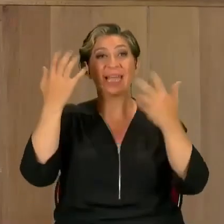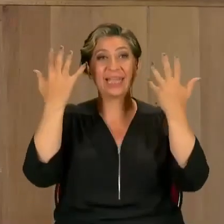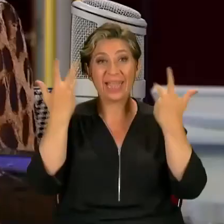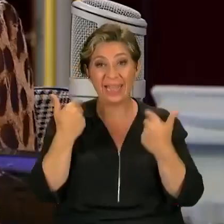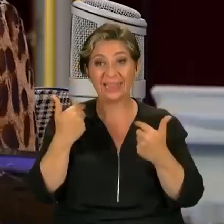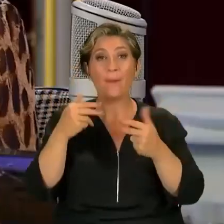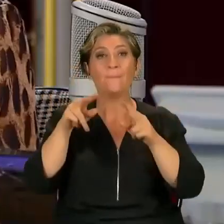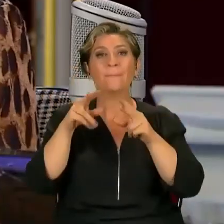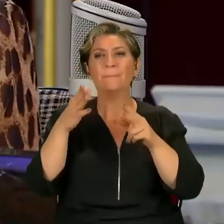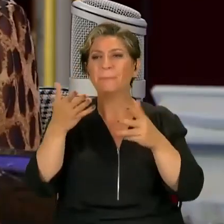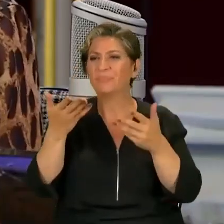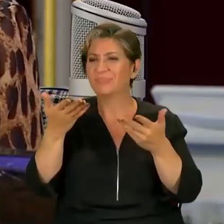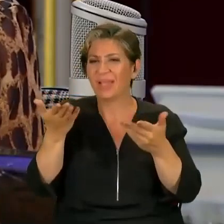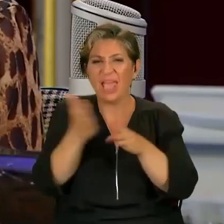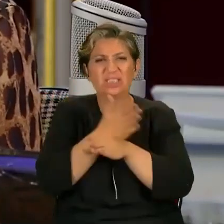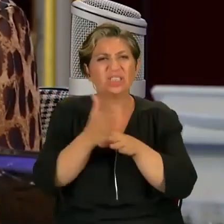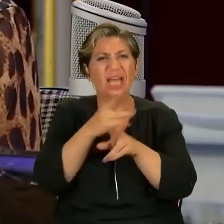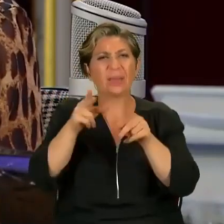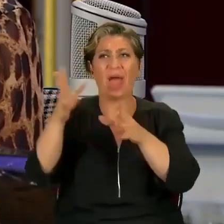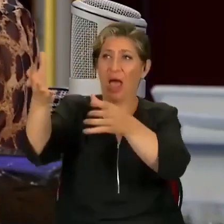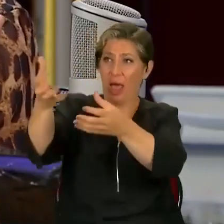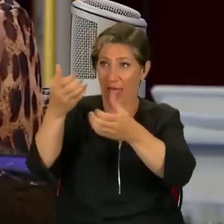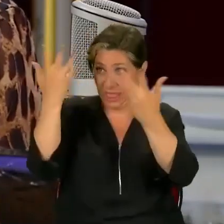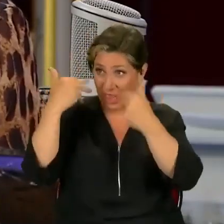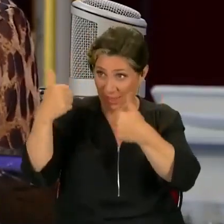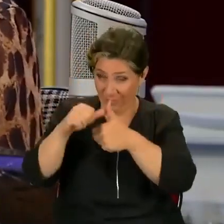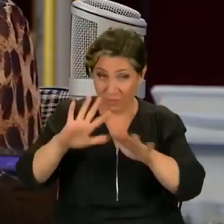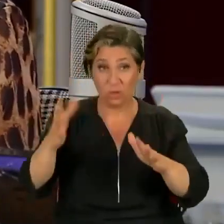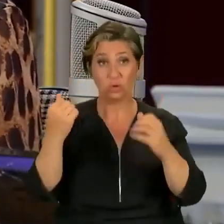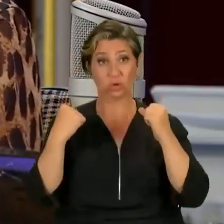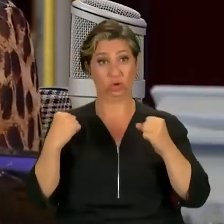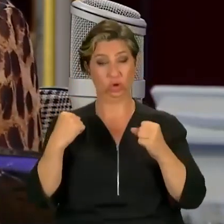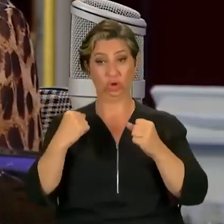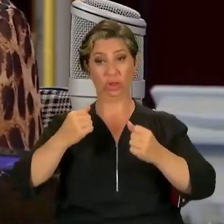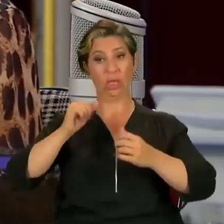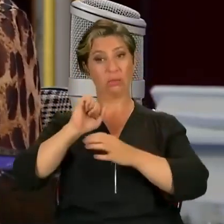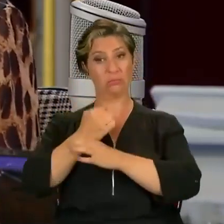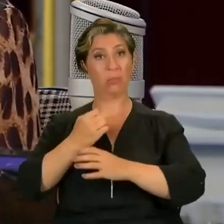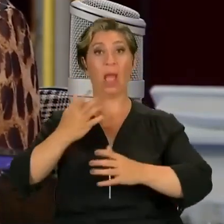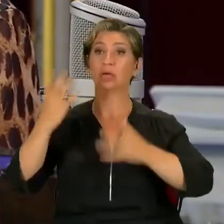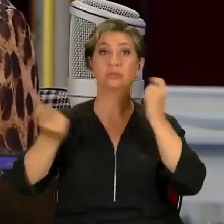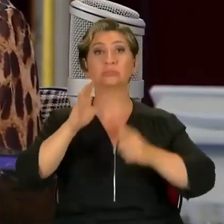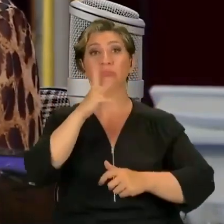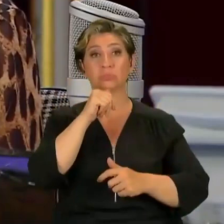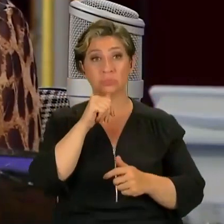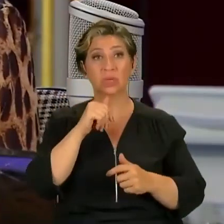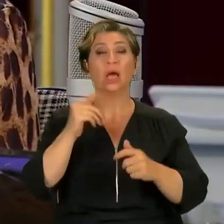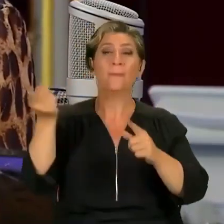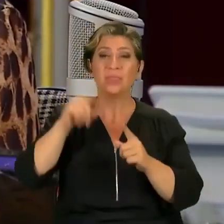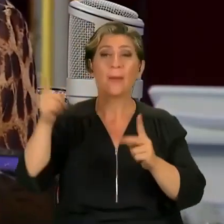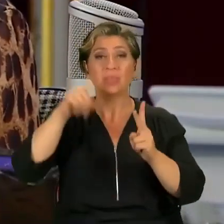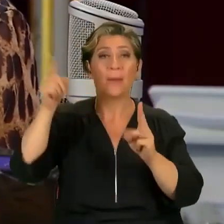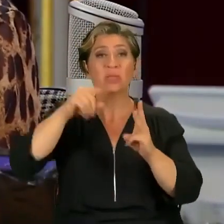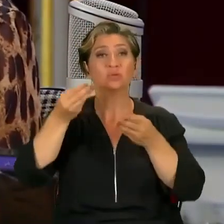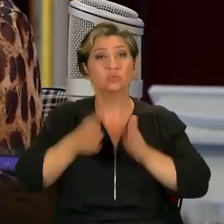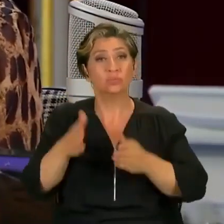gelin evde mal gibi alındığı zaman iyi, güçlü, yetenekli, yetenekli, becerikli ise arka